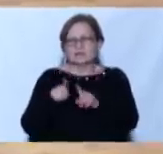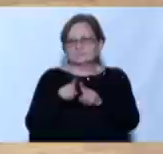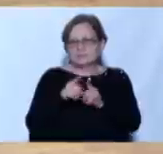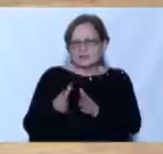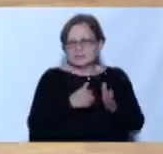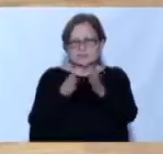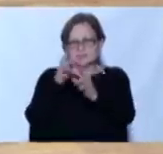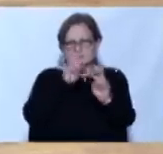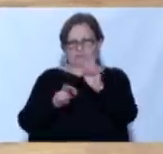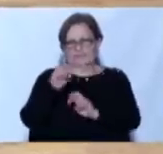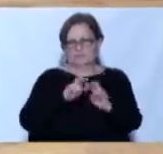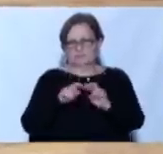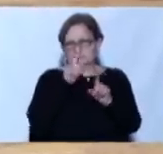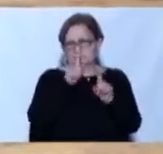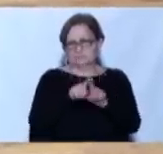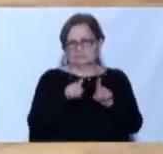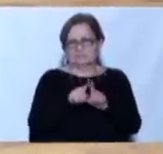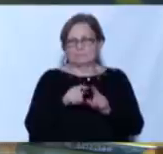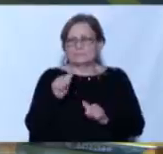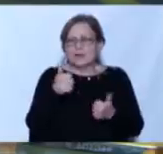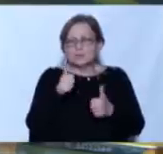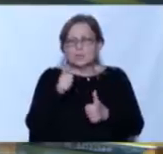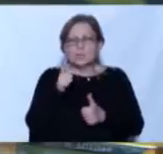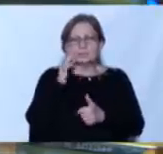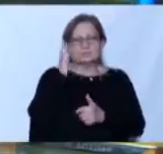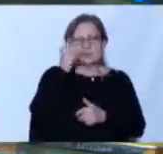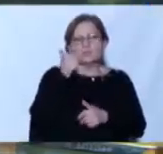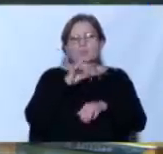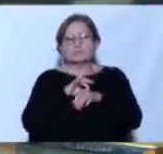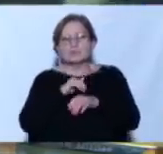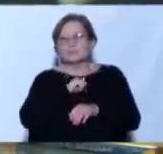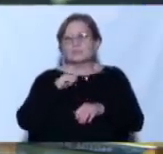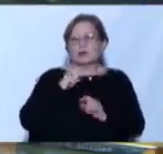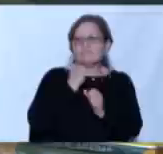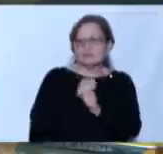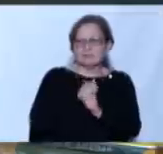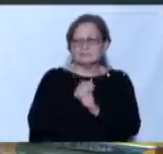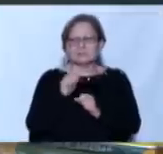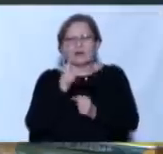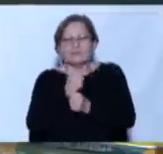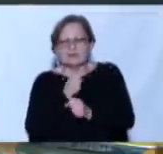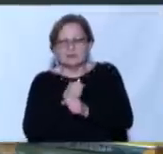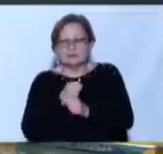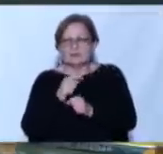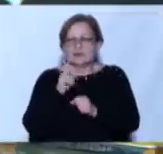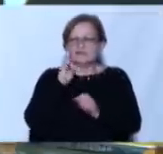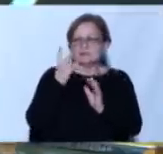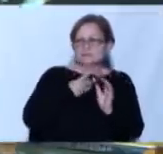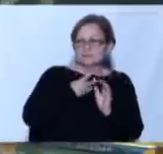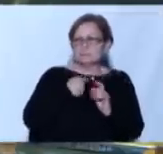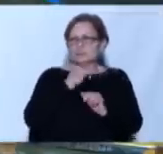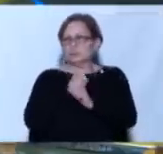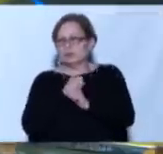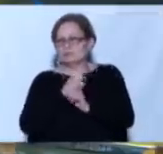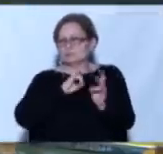ჩვენი და ოპერირება, აი როგორ უნდა მოიქცეთ, როცა ესე გვექცევიან, როცა ასეთი მოვლენა ხდება, ჩვენ საი ვის ხარაზე ვართ, როგორ